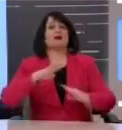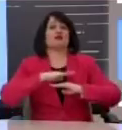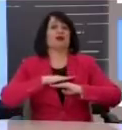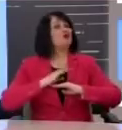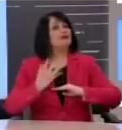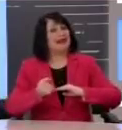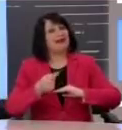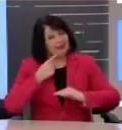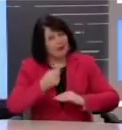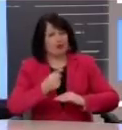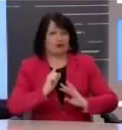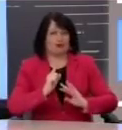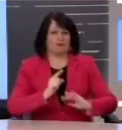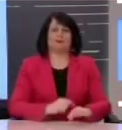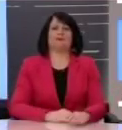δυνάμεις.